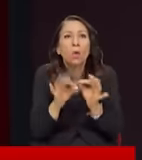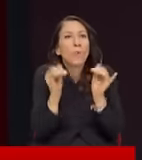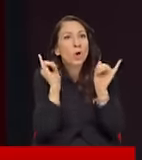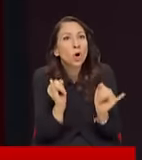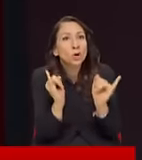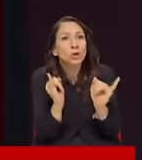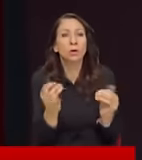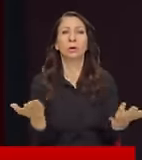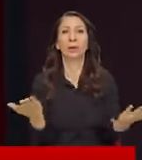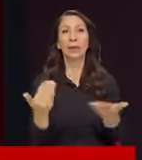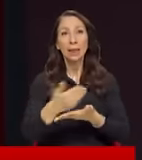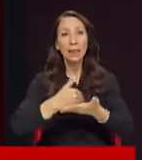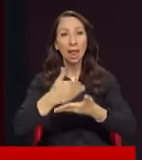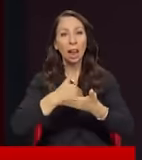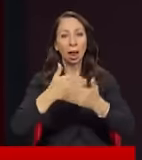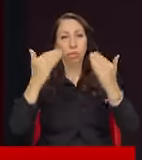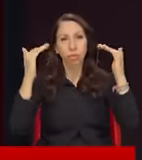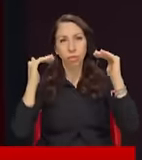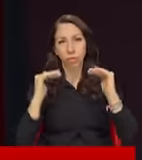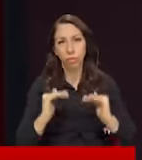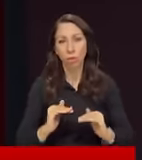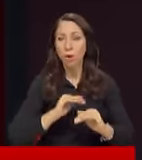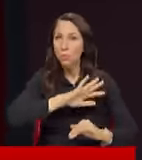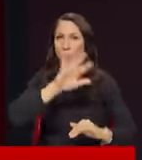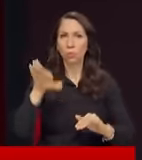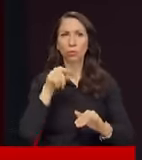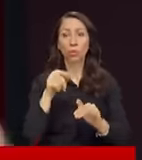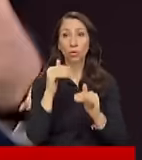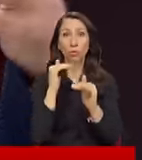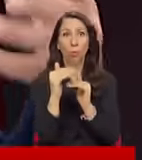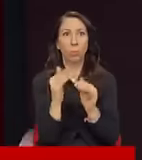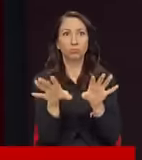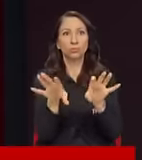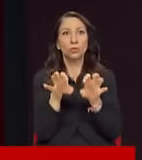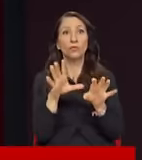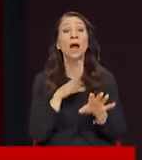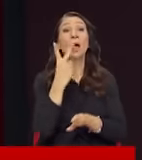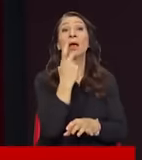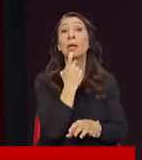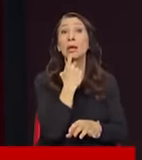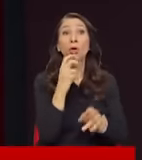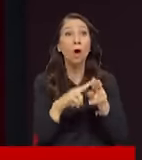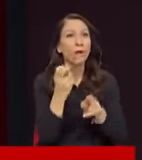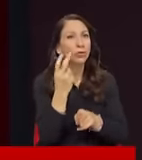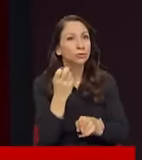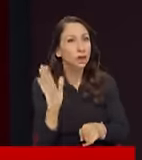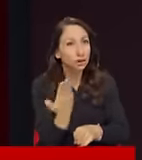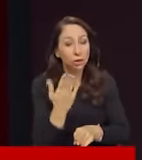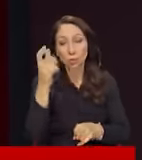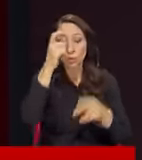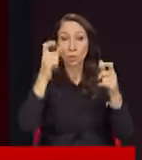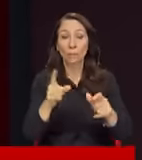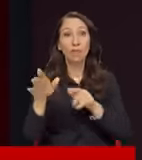kötü. Gelirler çok düştü. Bütün bunlar kamuya da yansıyor. 2 yıla yakın pandemi geçirdik. Ülkemiz